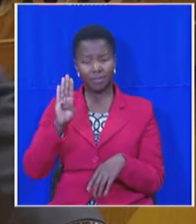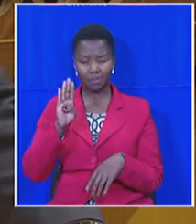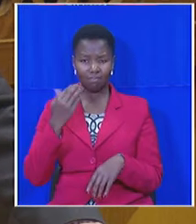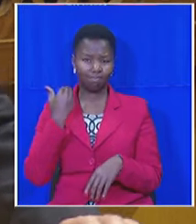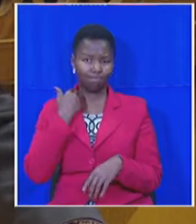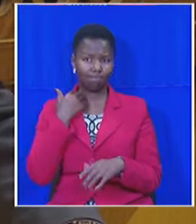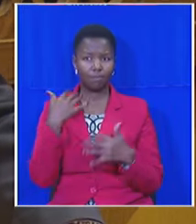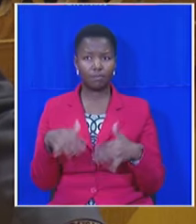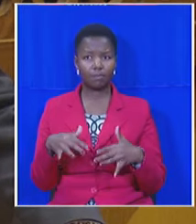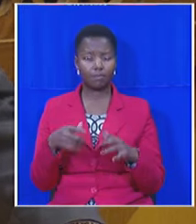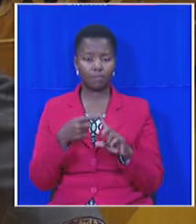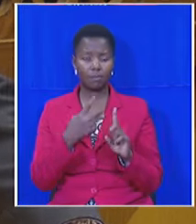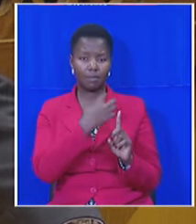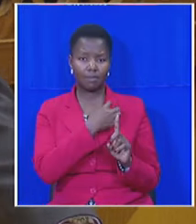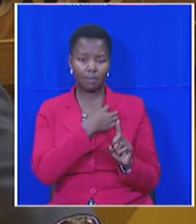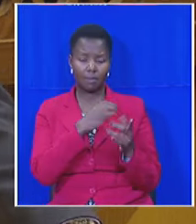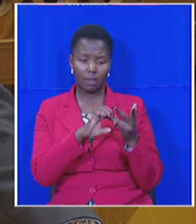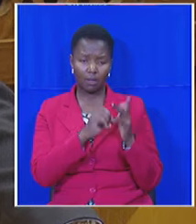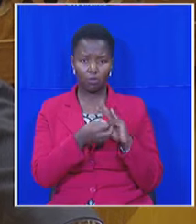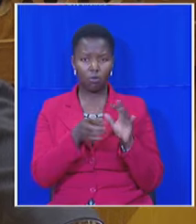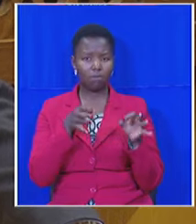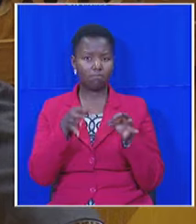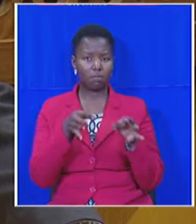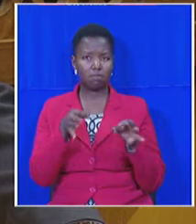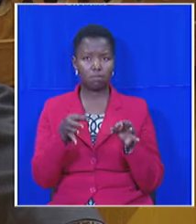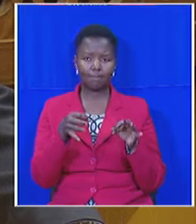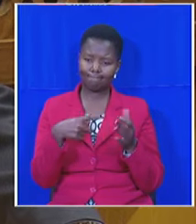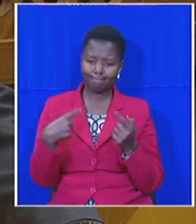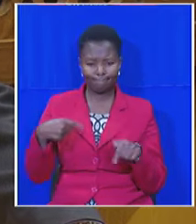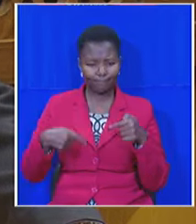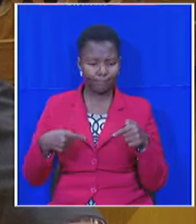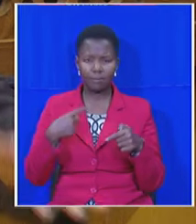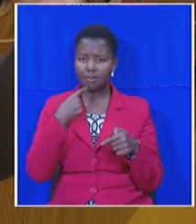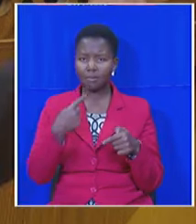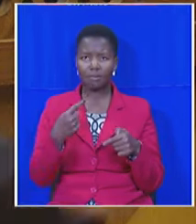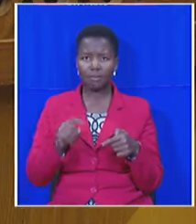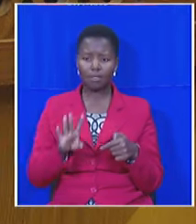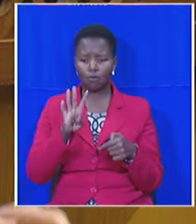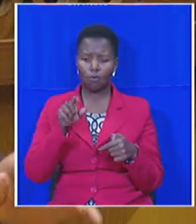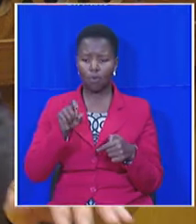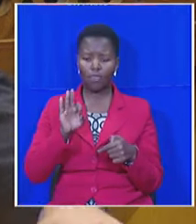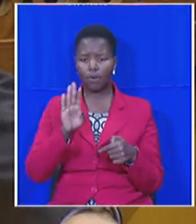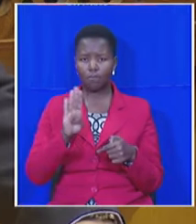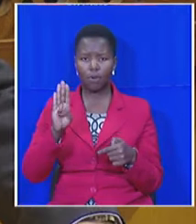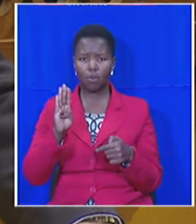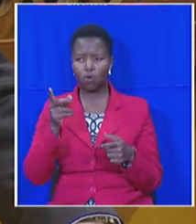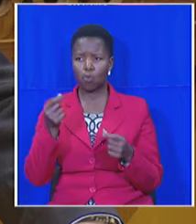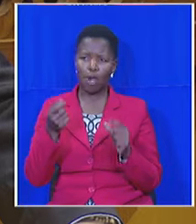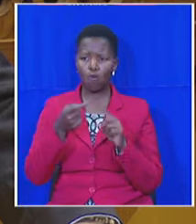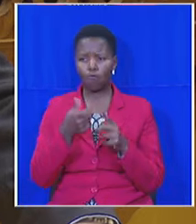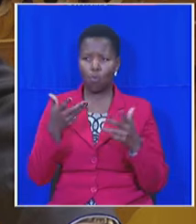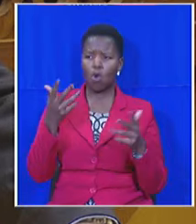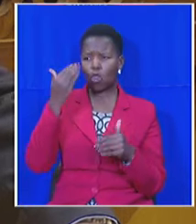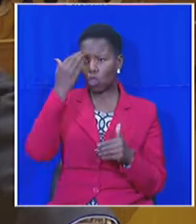probeer eintlik sê, maar wie sê dit is 4,3 miljard rand? Waar kom die mense aan hierdie bedrag? Want